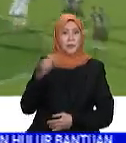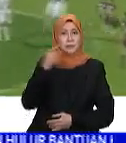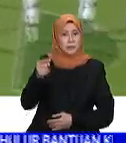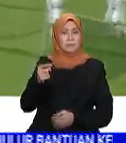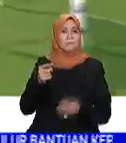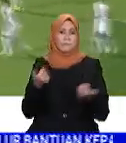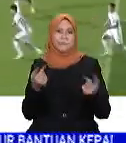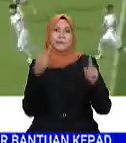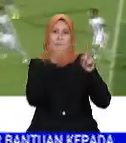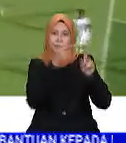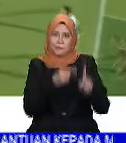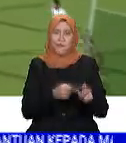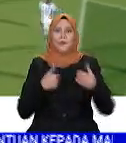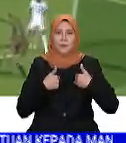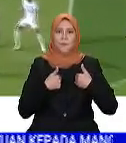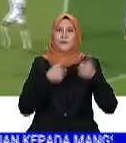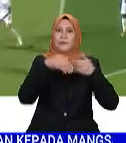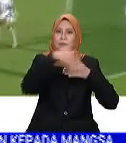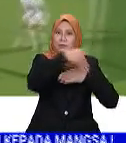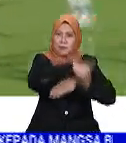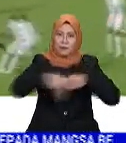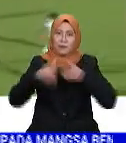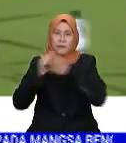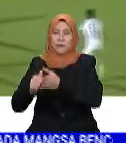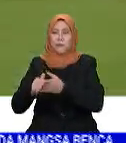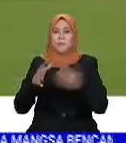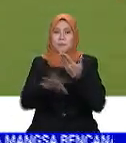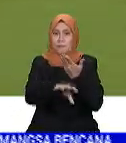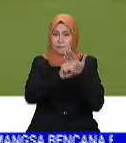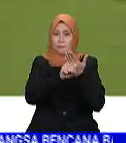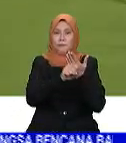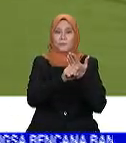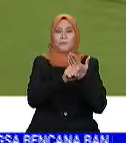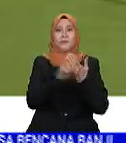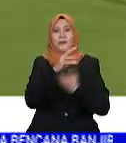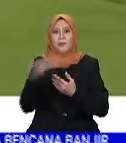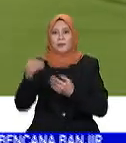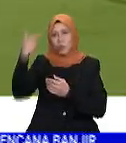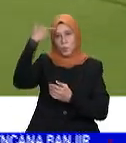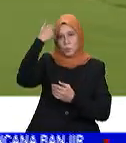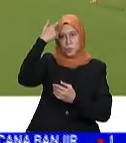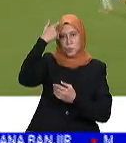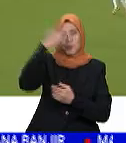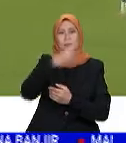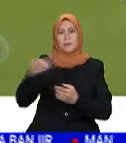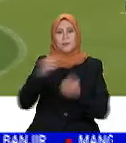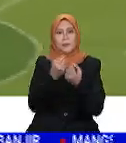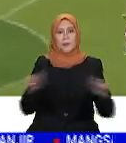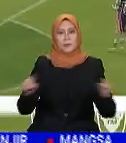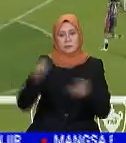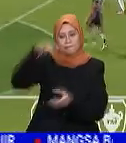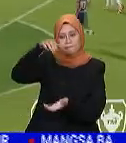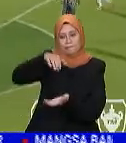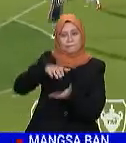tiap shimotsuki peraturan lain yaitu menjadikan KMI Sejahtera pengambilan suhu dan menyediakan